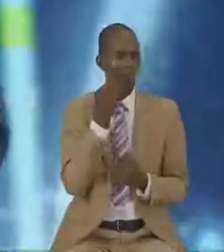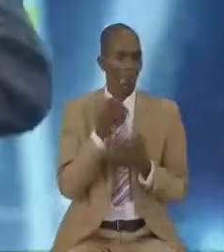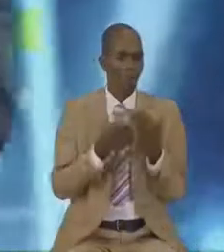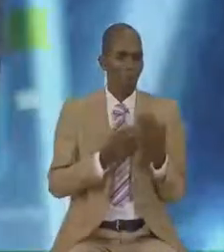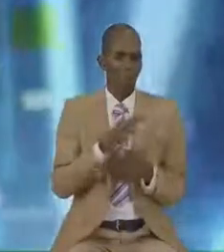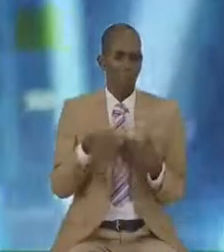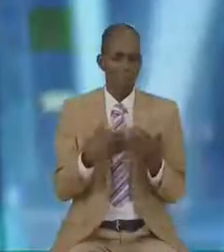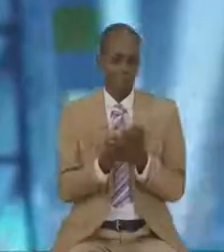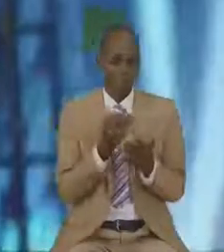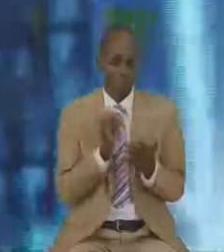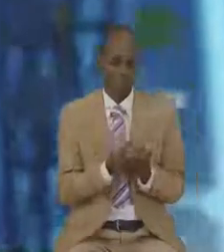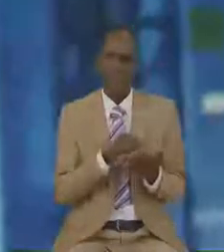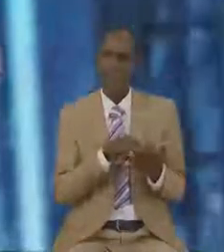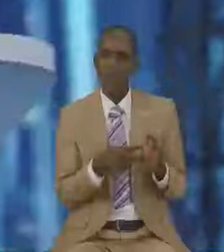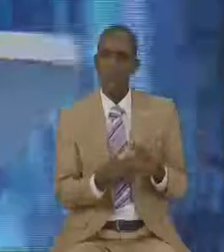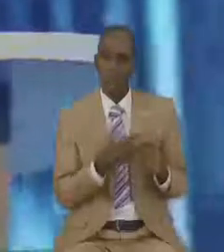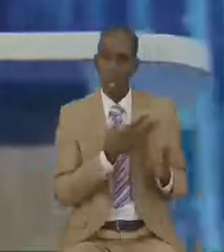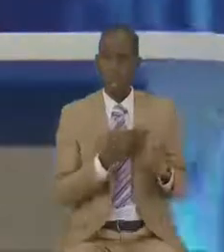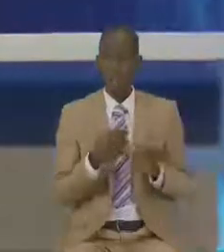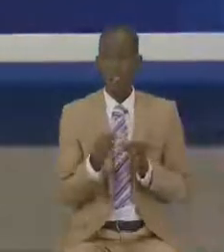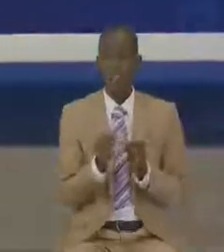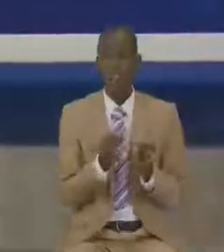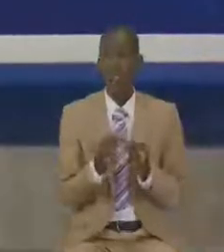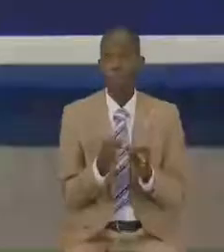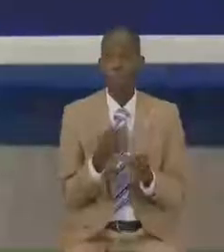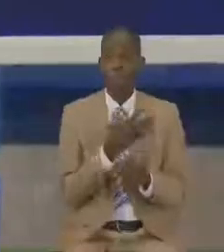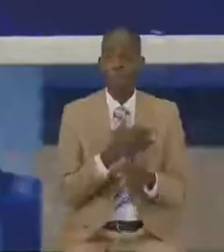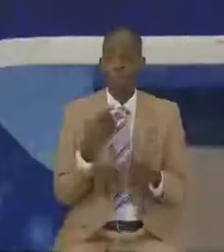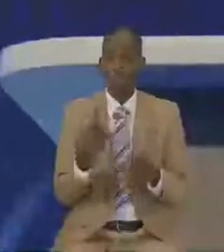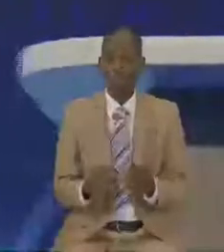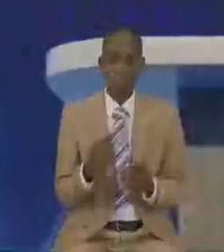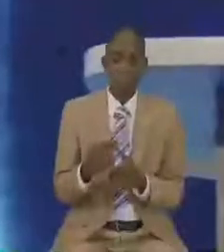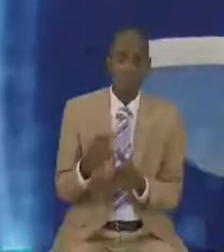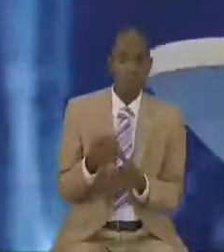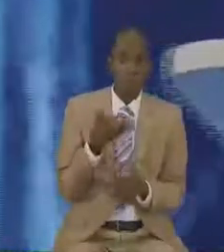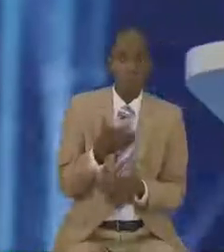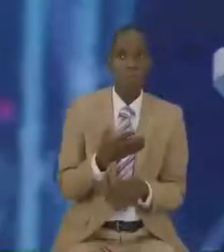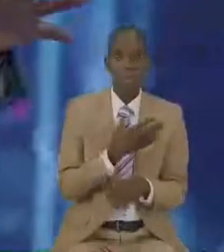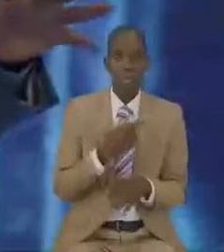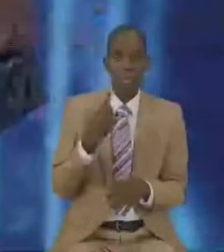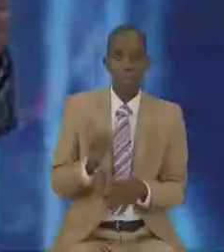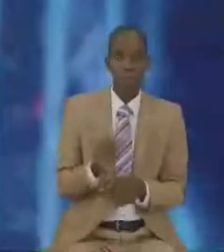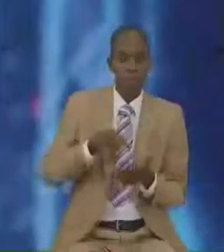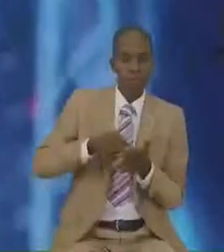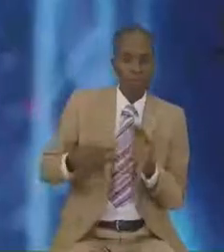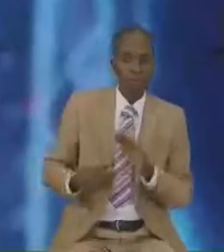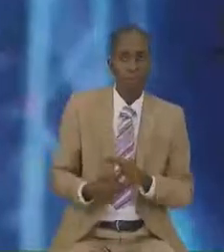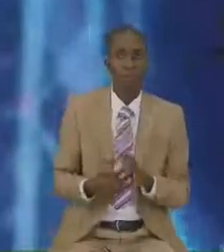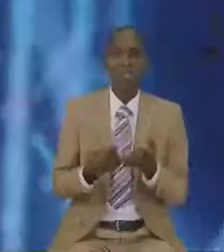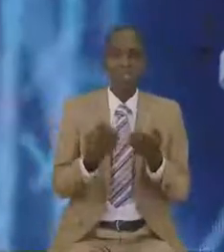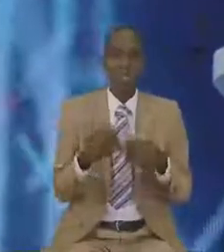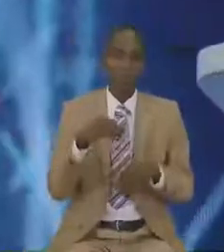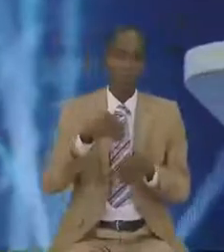Il n'avait pas compris ce que cela voulait dire. L'explication, l'exhortation et